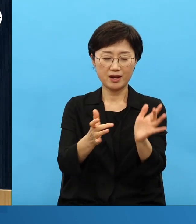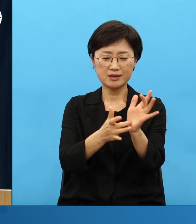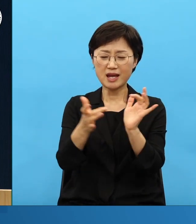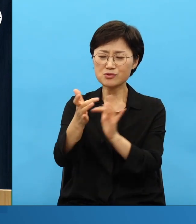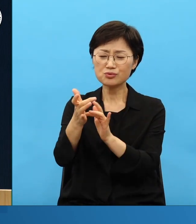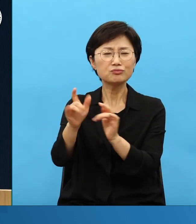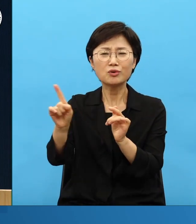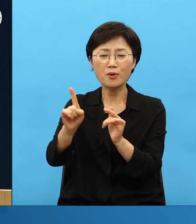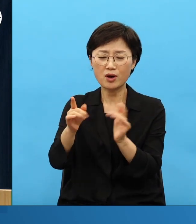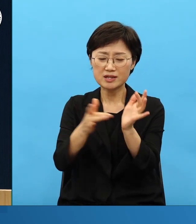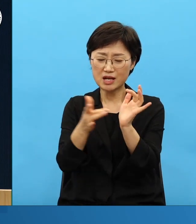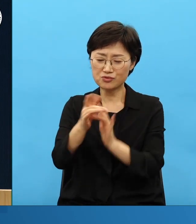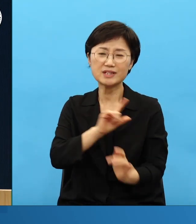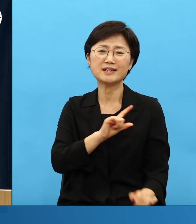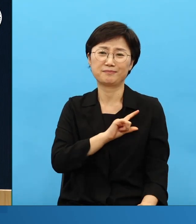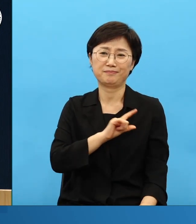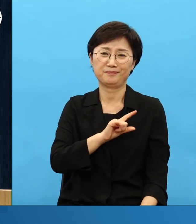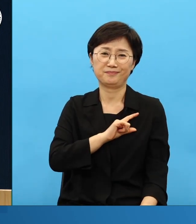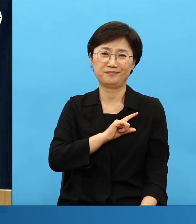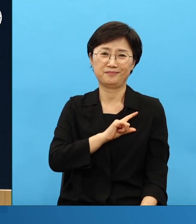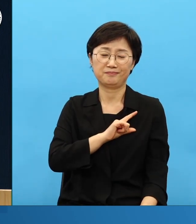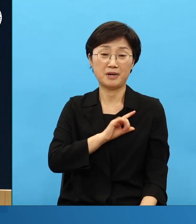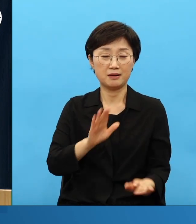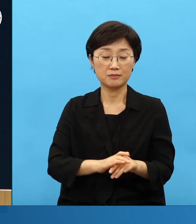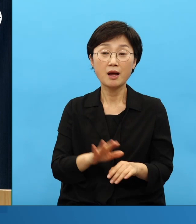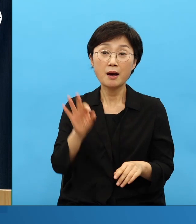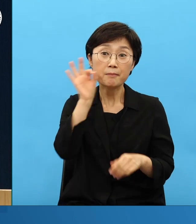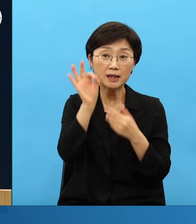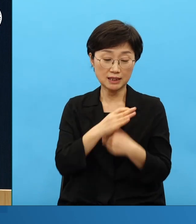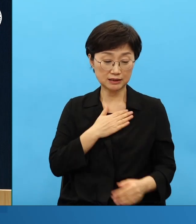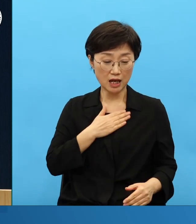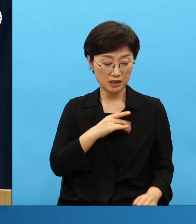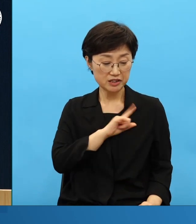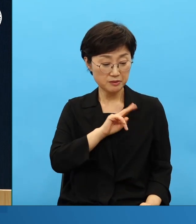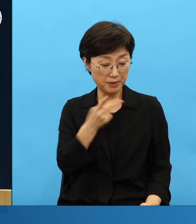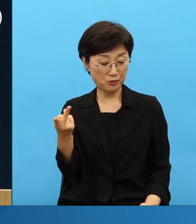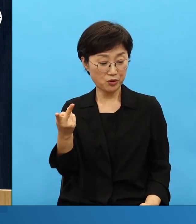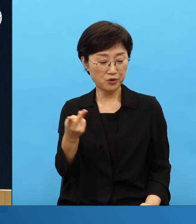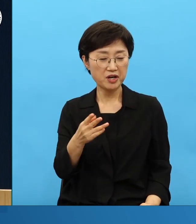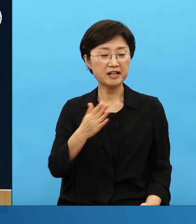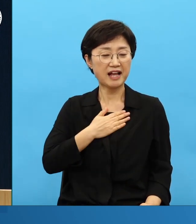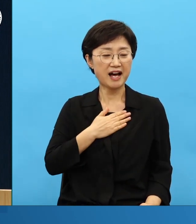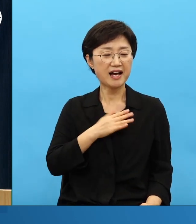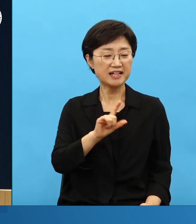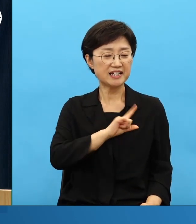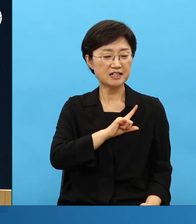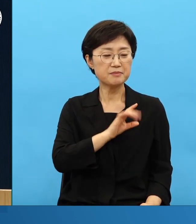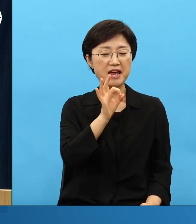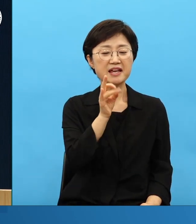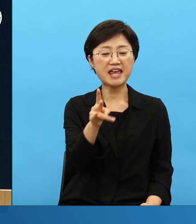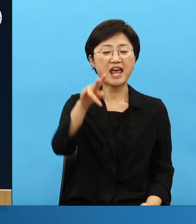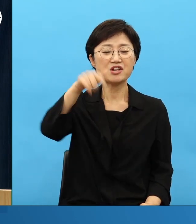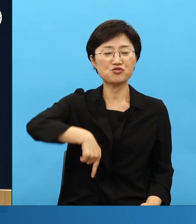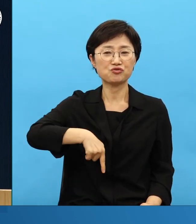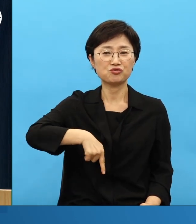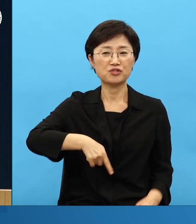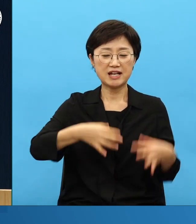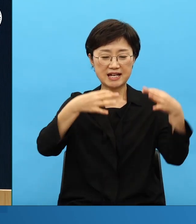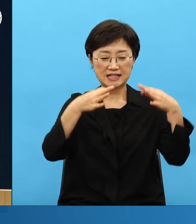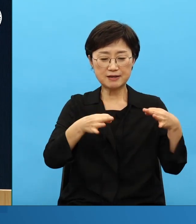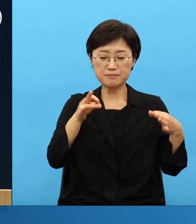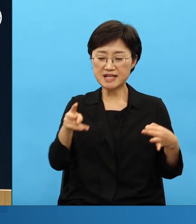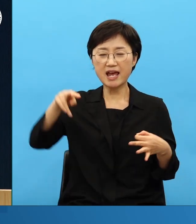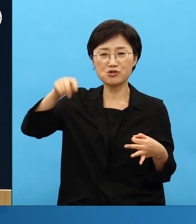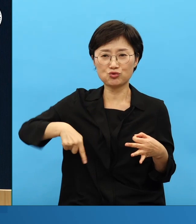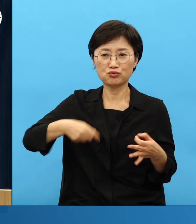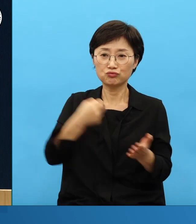목사님이 어느 날 내 이름 바꿔야 되겠다. 황예수로 하겠다 이러면 뭐라 하겠어요? So, for example, Jesus 그렇죠. simply the name. If one day Reverend Huang comes and says he's 문제는 changed